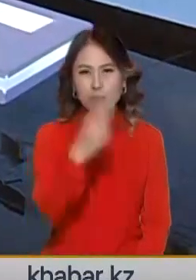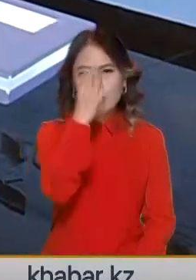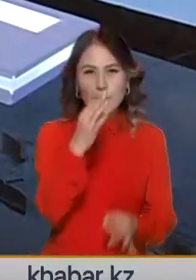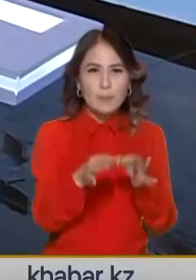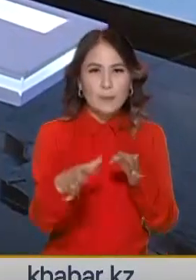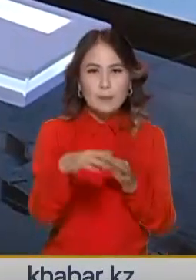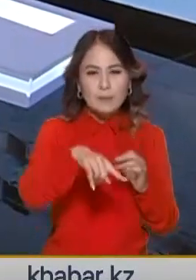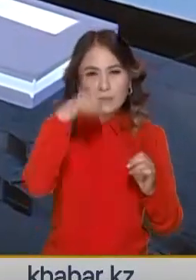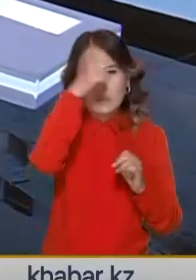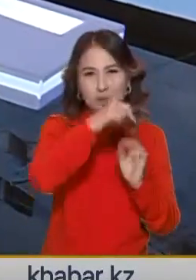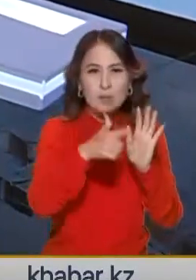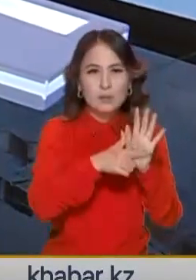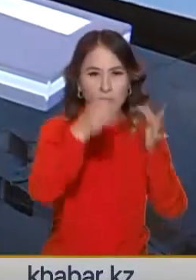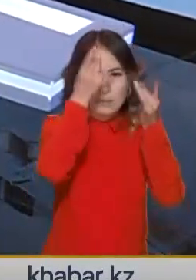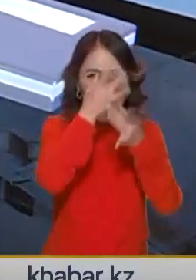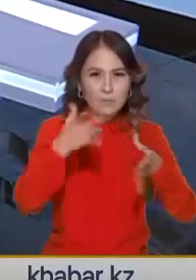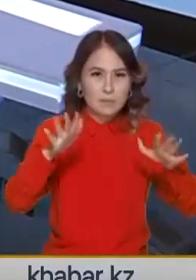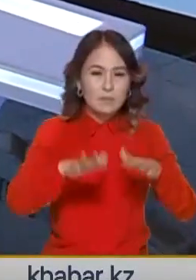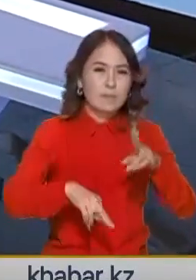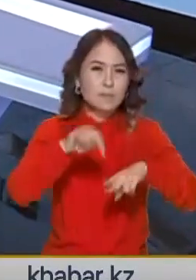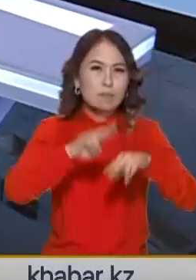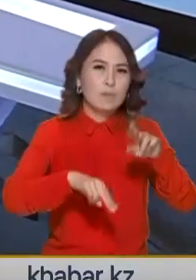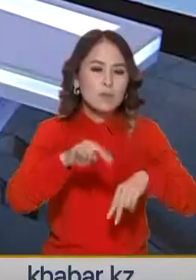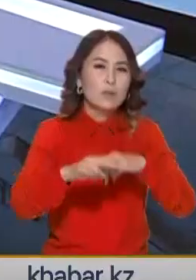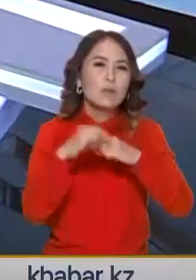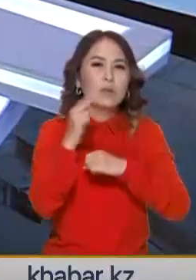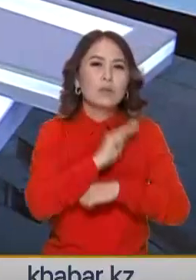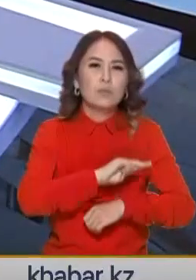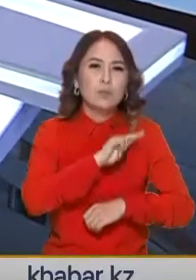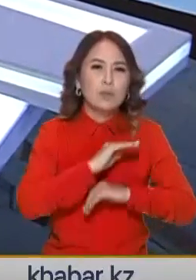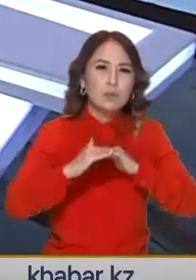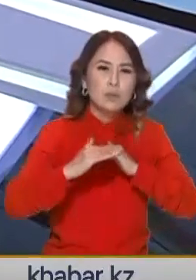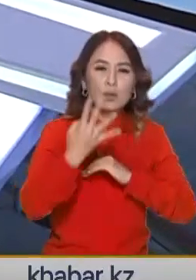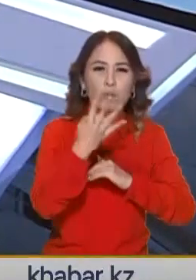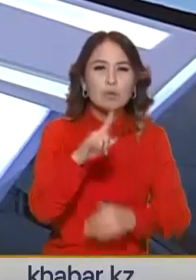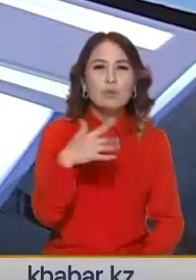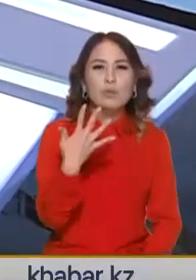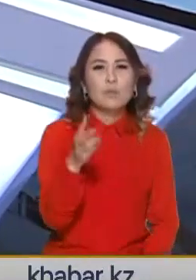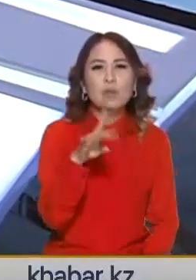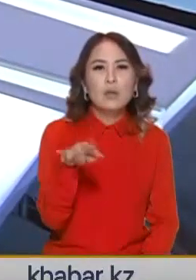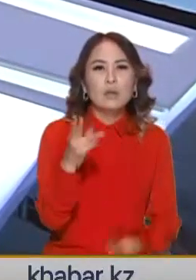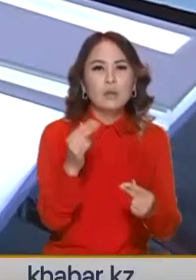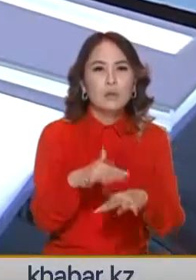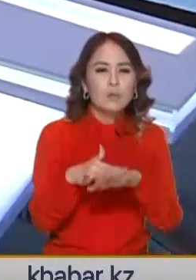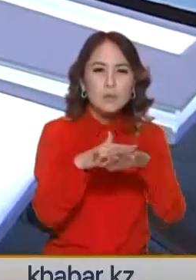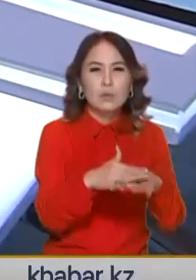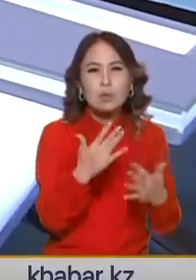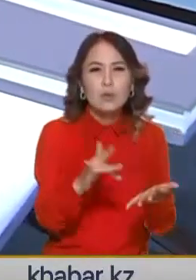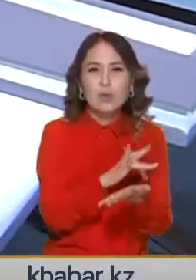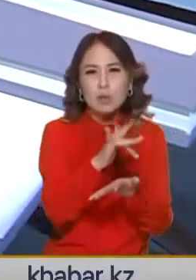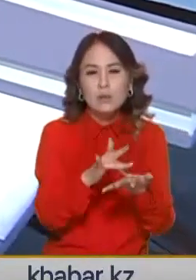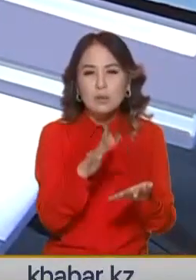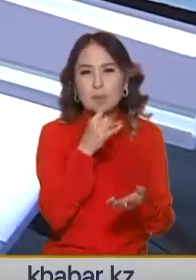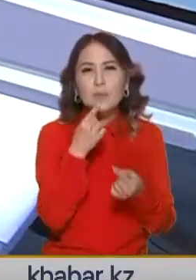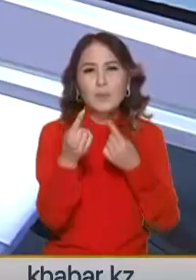Ақмола облысында биыл 7 мәдениет ошағы салынып жатыр. Құрылыс жұмыстарына ел қазынасынан 4,5 миллиард теңге бөлінді. Олары қаладан